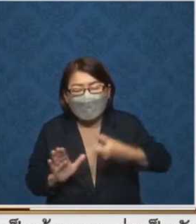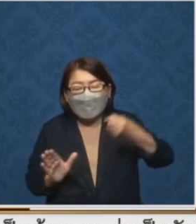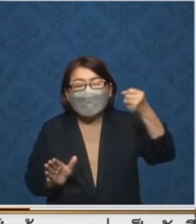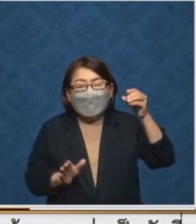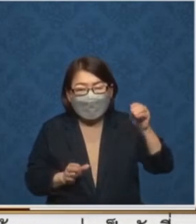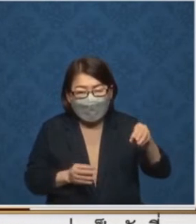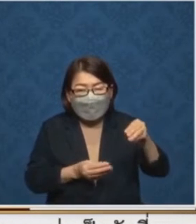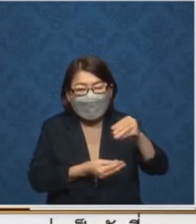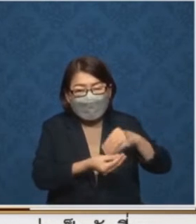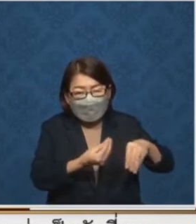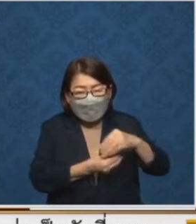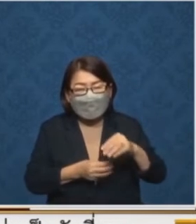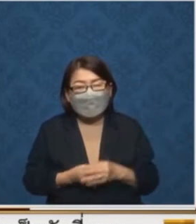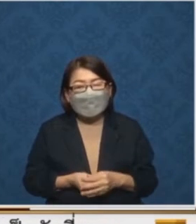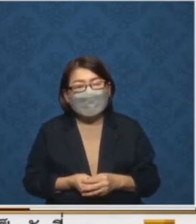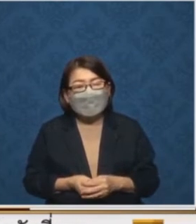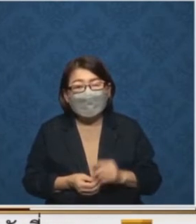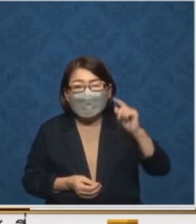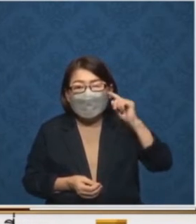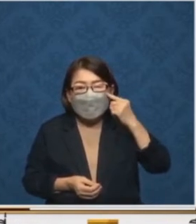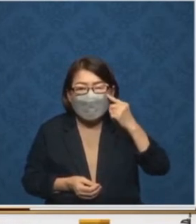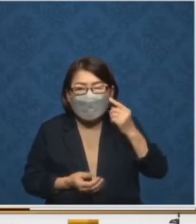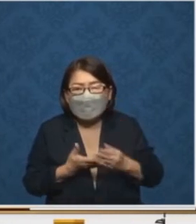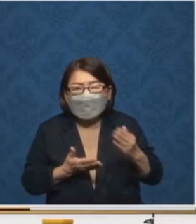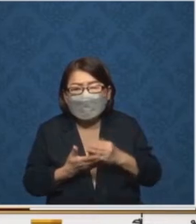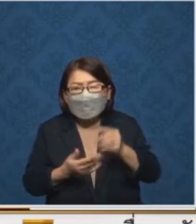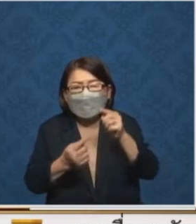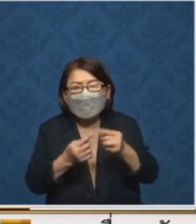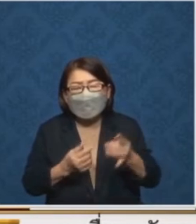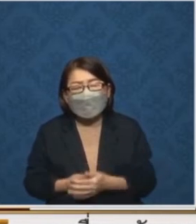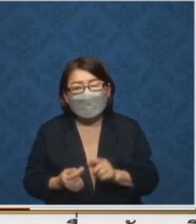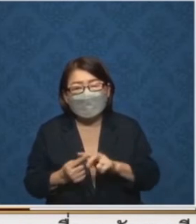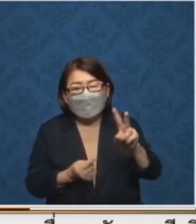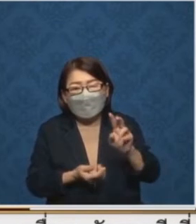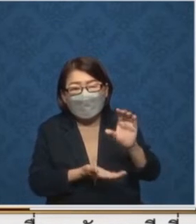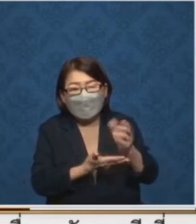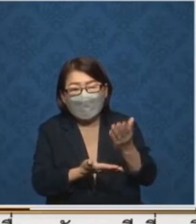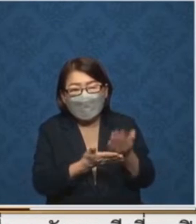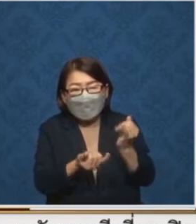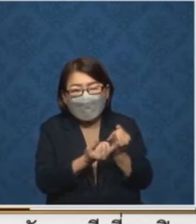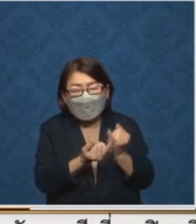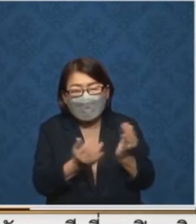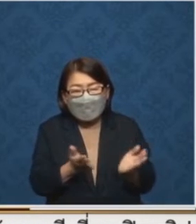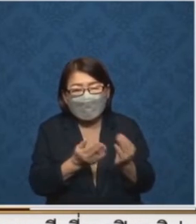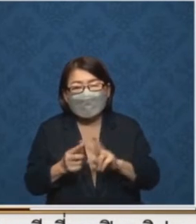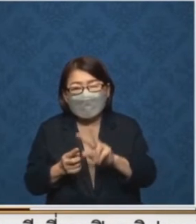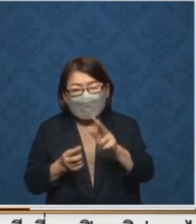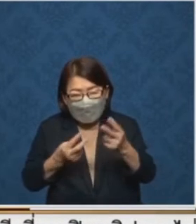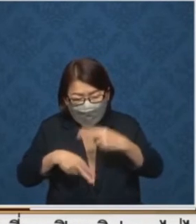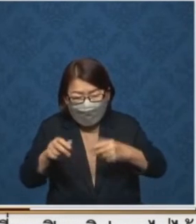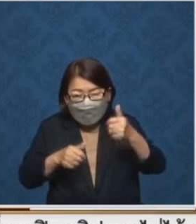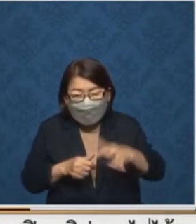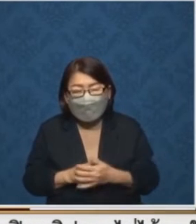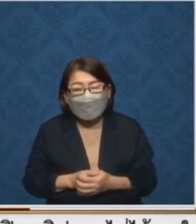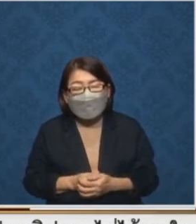้ไปยื่น application ภูมิใจนัภูมิใจหนาว่า ใช้เวลาเพียง 1 นาที 2าทีคนยื่